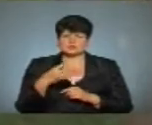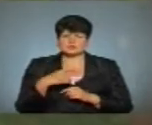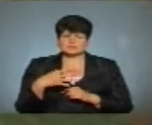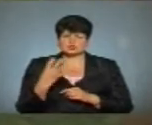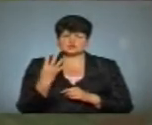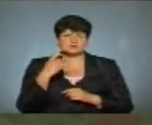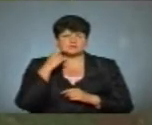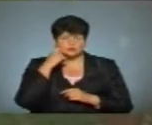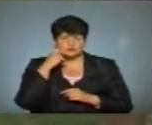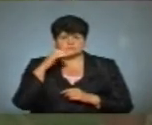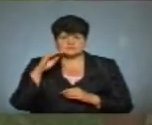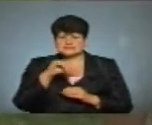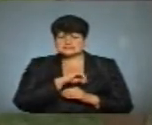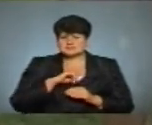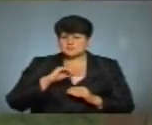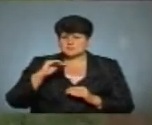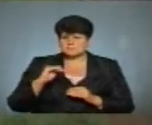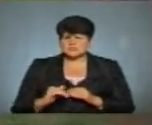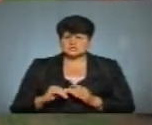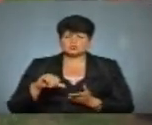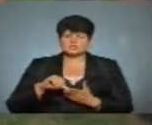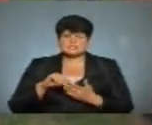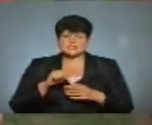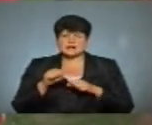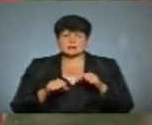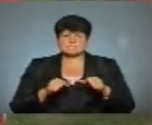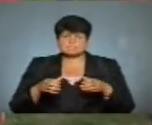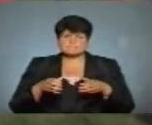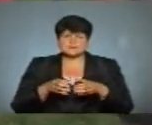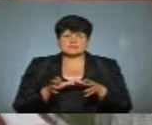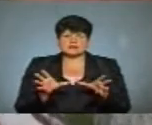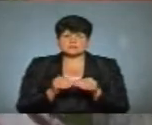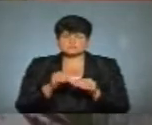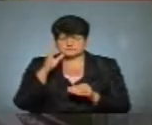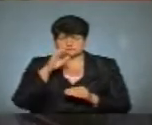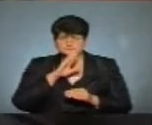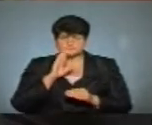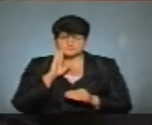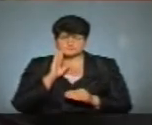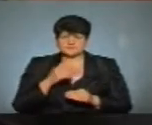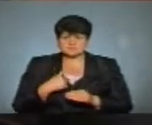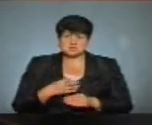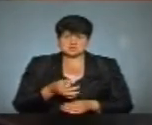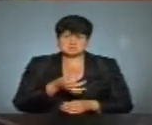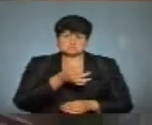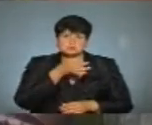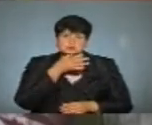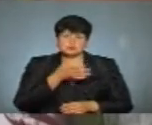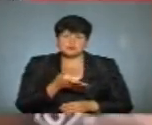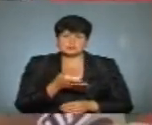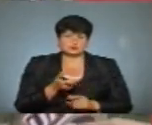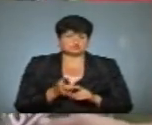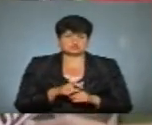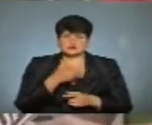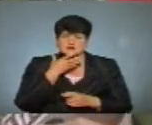Чотирирічний Андрій Борозний – наймолодший учасник веломарафону. Він їхав з батьками. Мені сподобалось і дуже